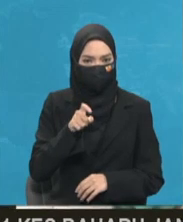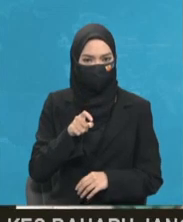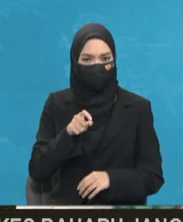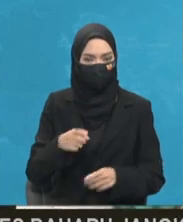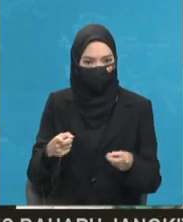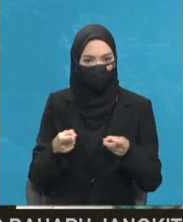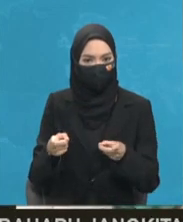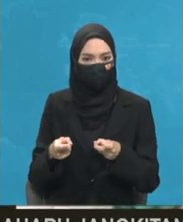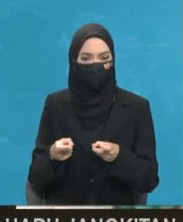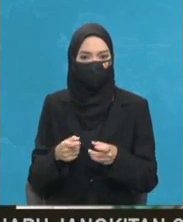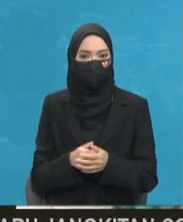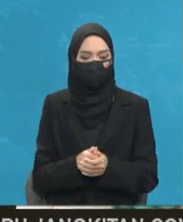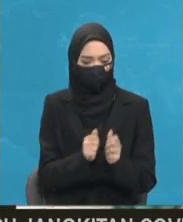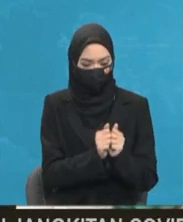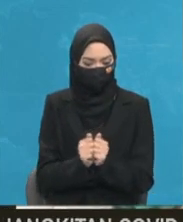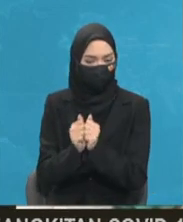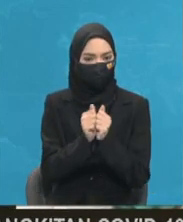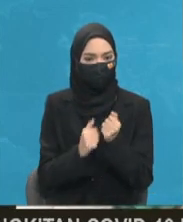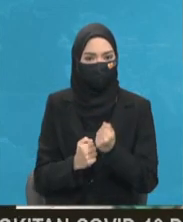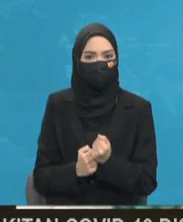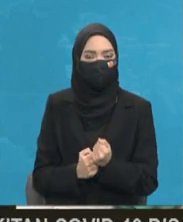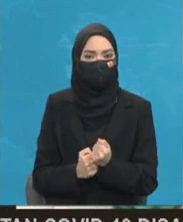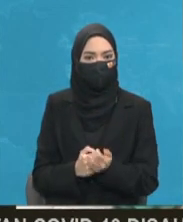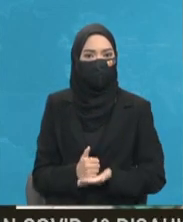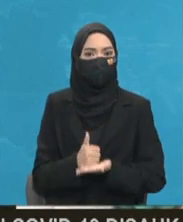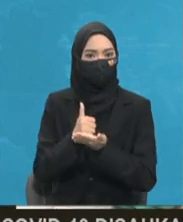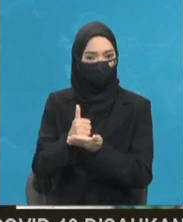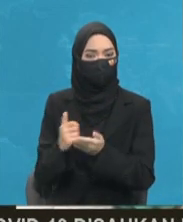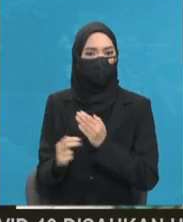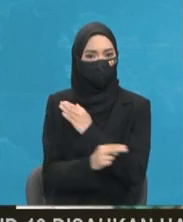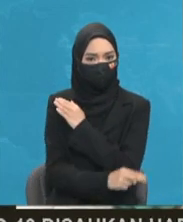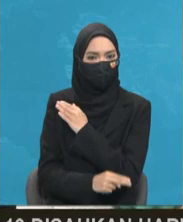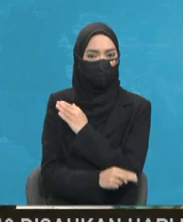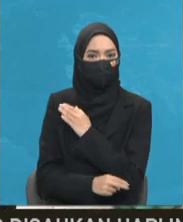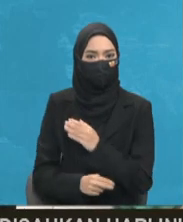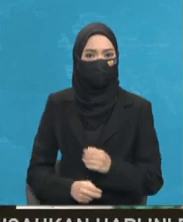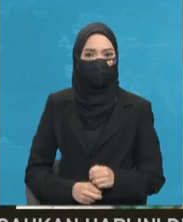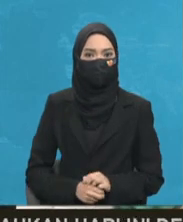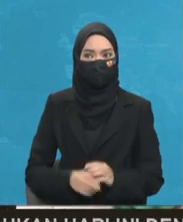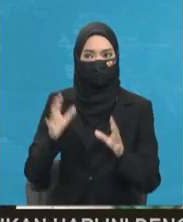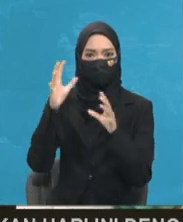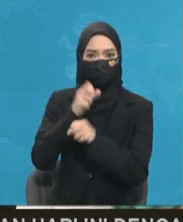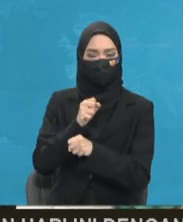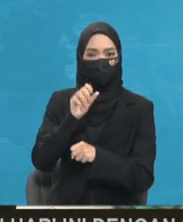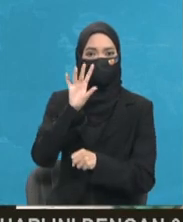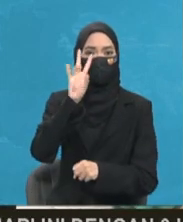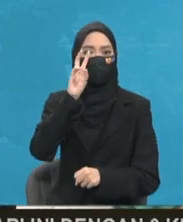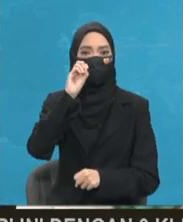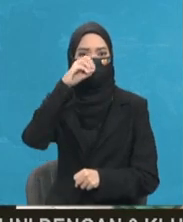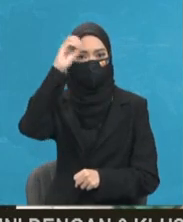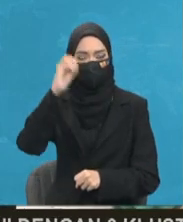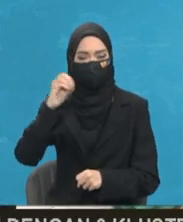untuk sama-sama membantu negara menjangkau sasaran 7070 ratus